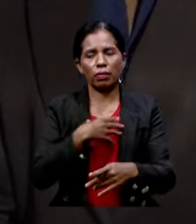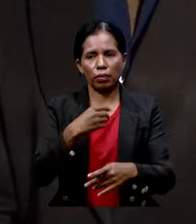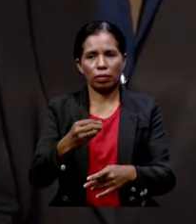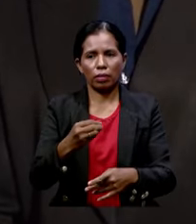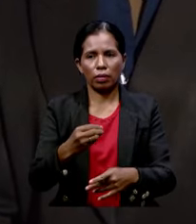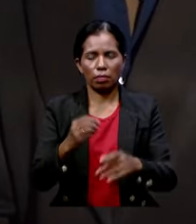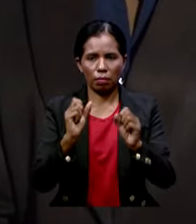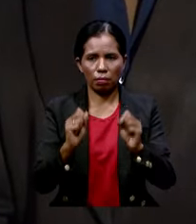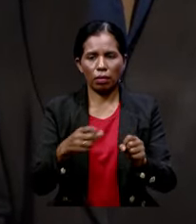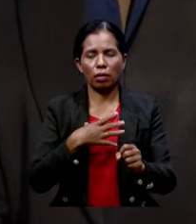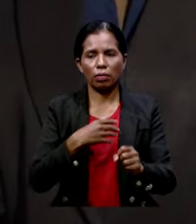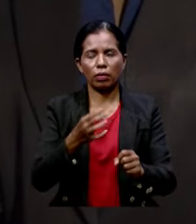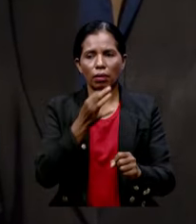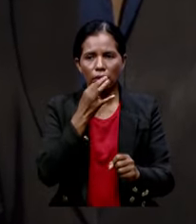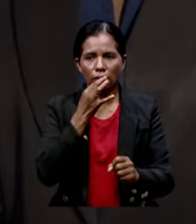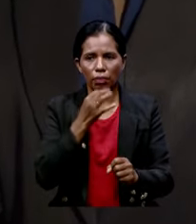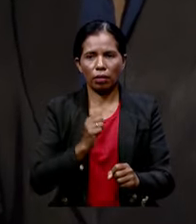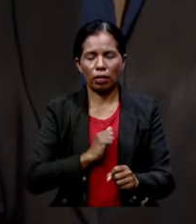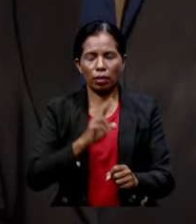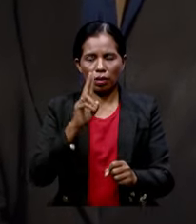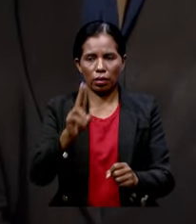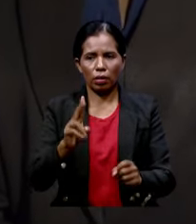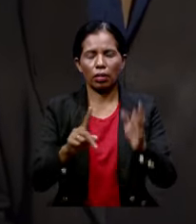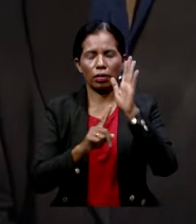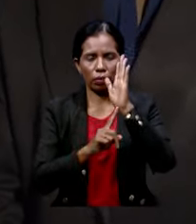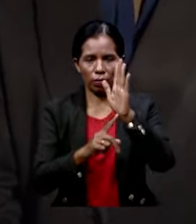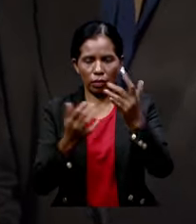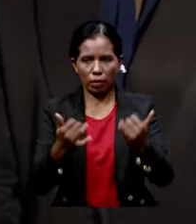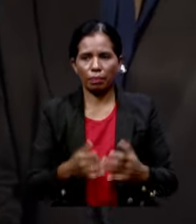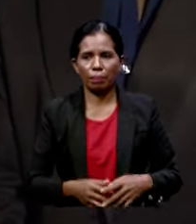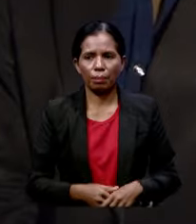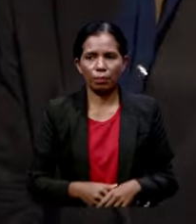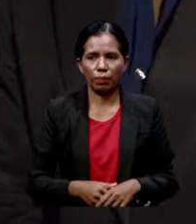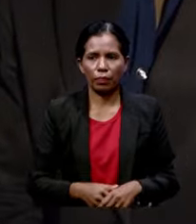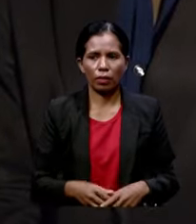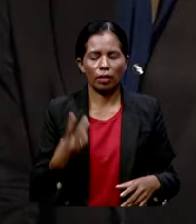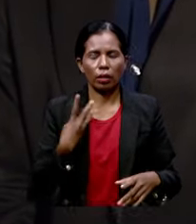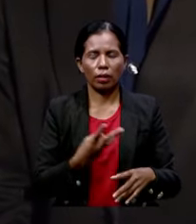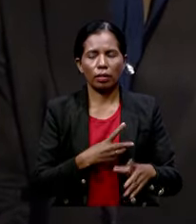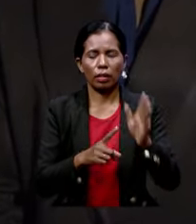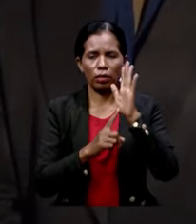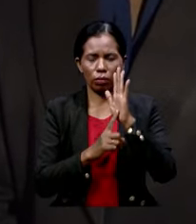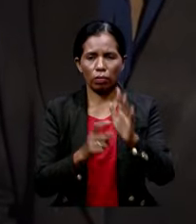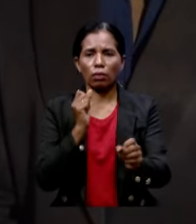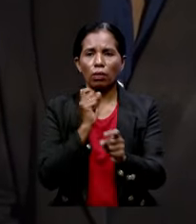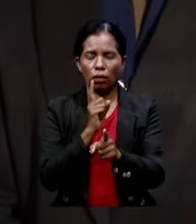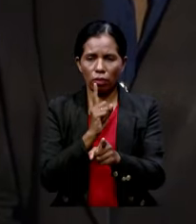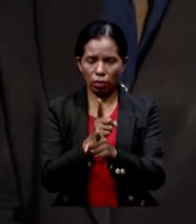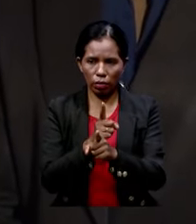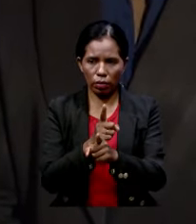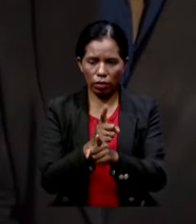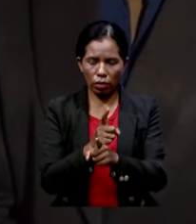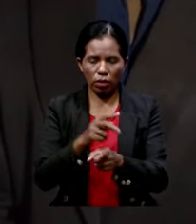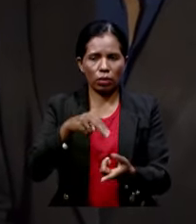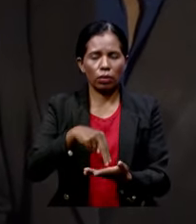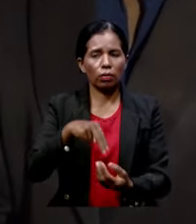ema belehan atau ada kata ai leo haturu haturu dane quando ita diversifika halo de dia ho nutrisaun mi